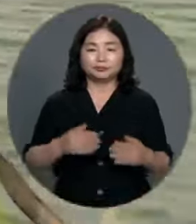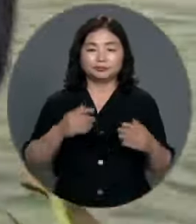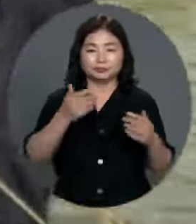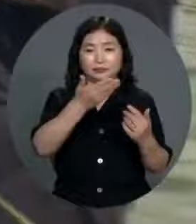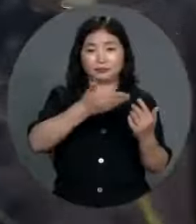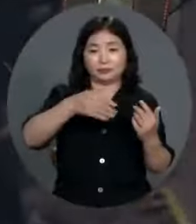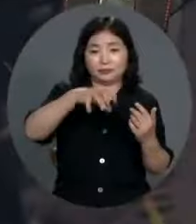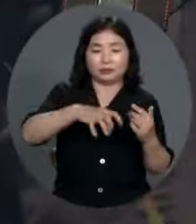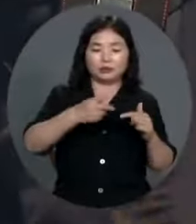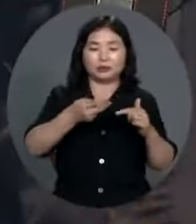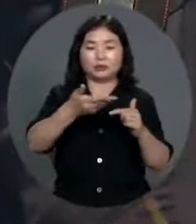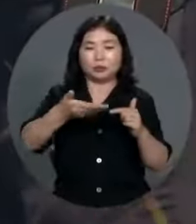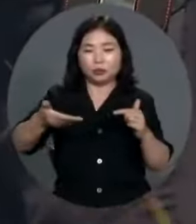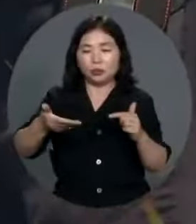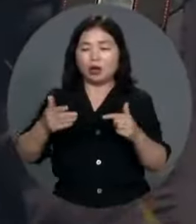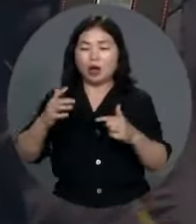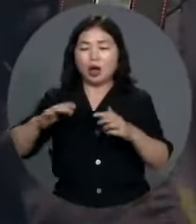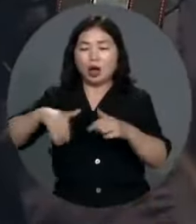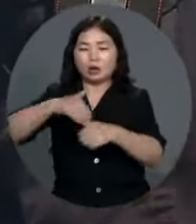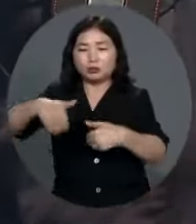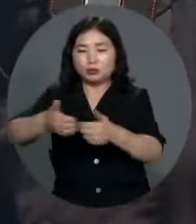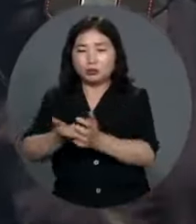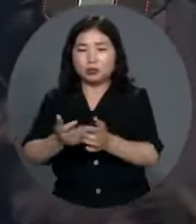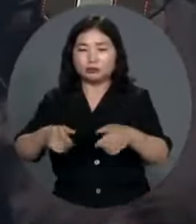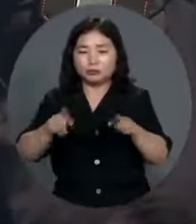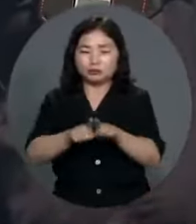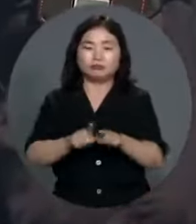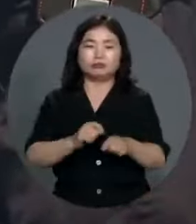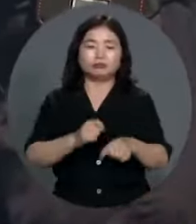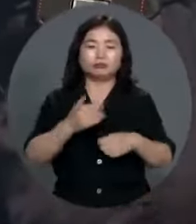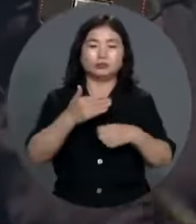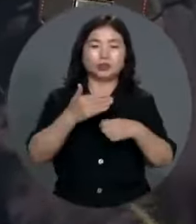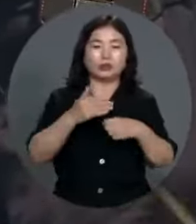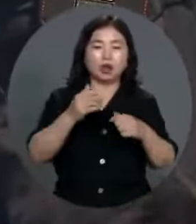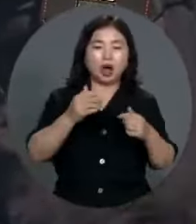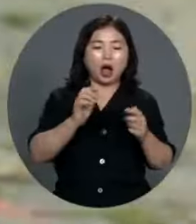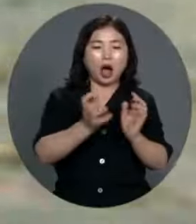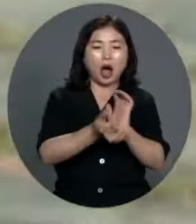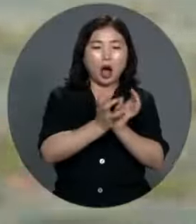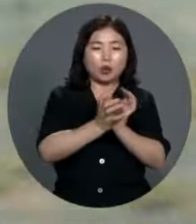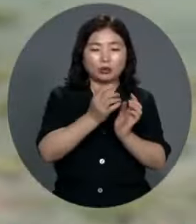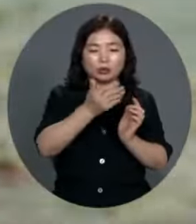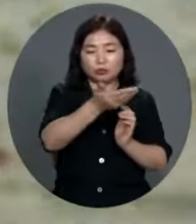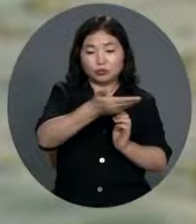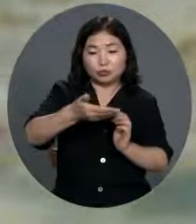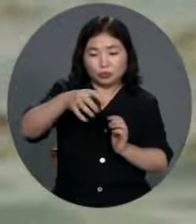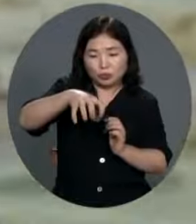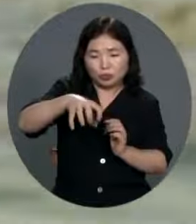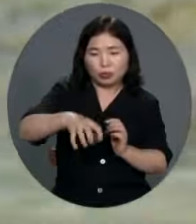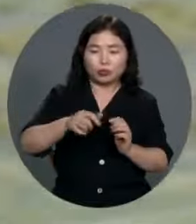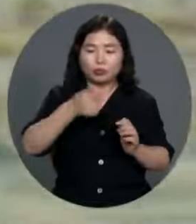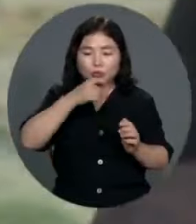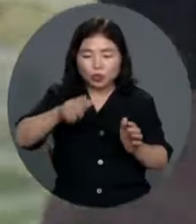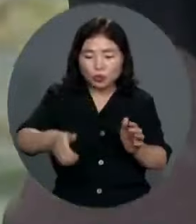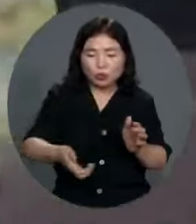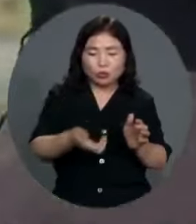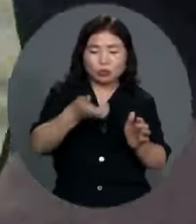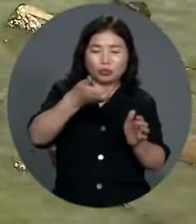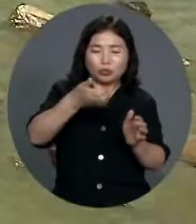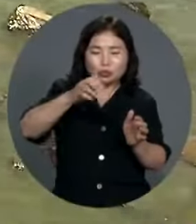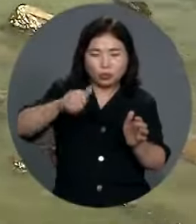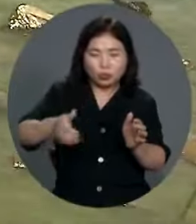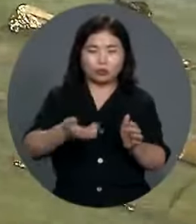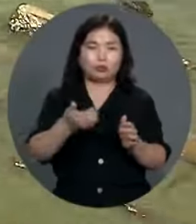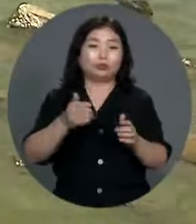대한하천학회와 낙동강 네트워크 환경운동연합 공동조사단이 대구 화원유원지 인근 낙동강에서 수질 검사를 위해 물을